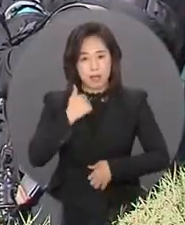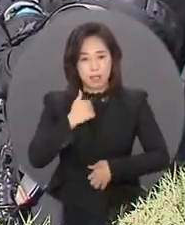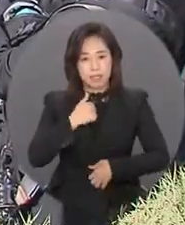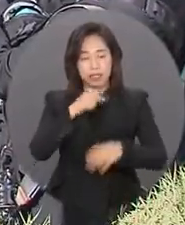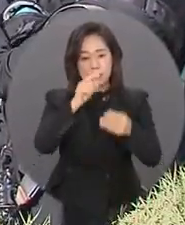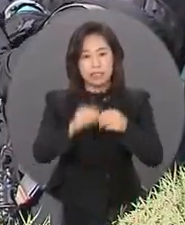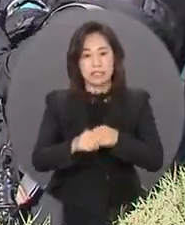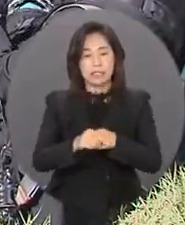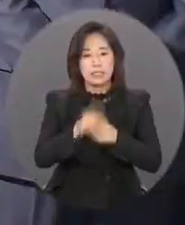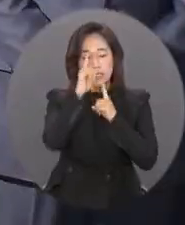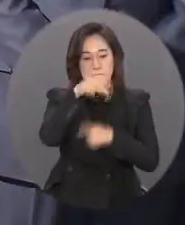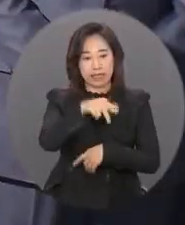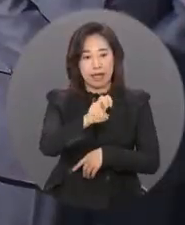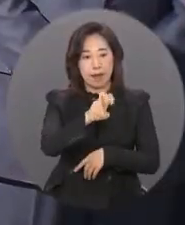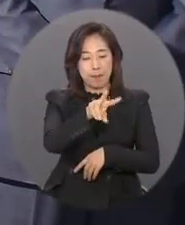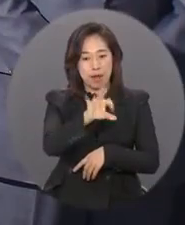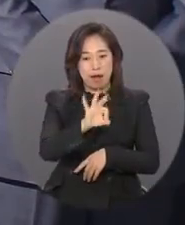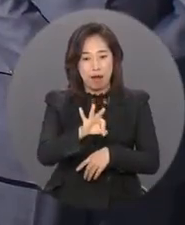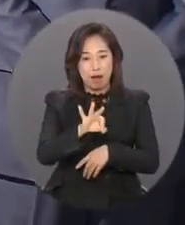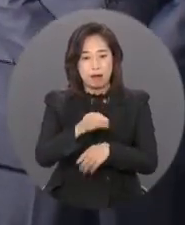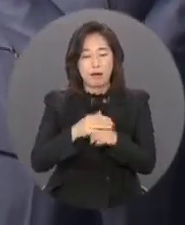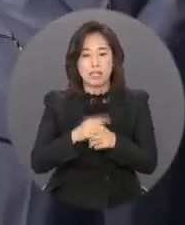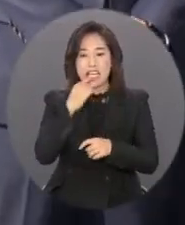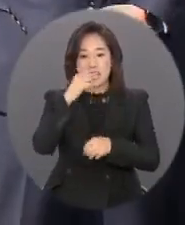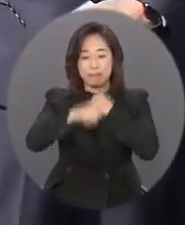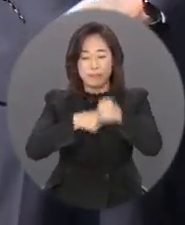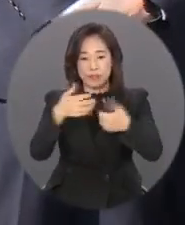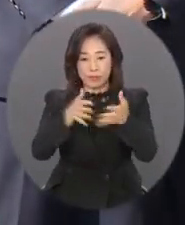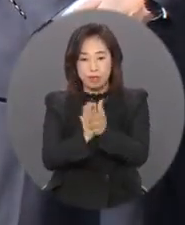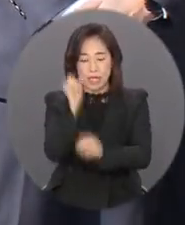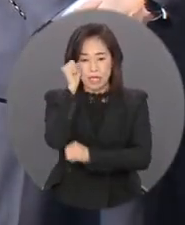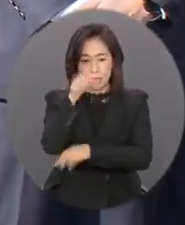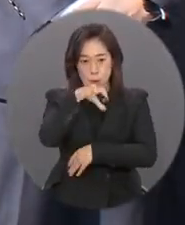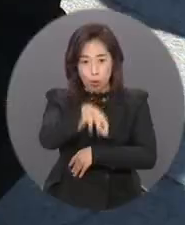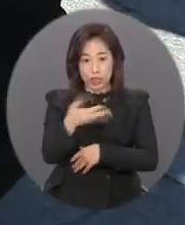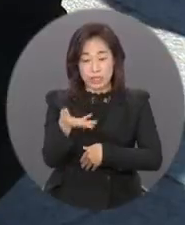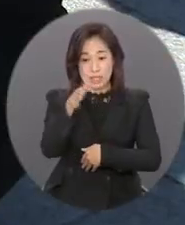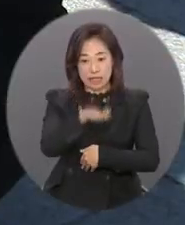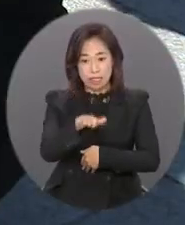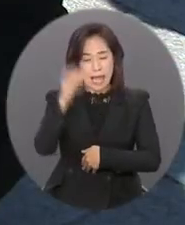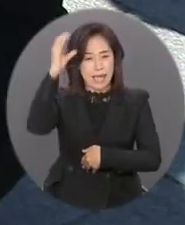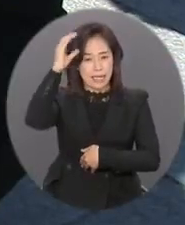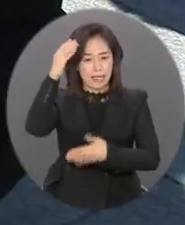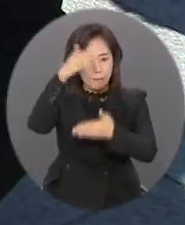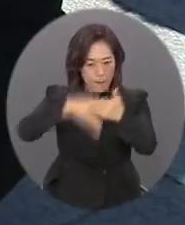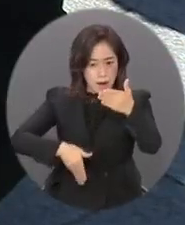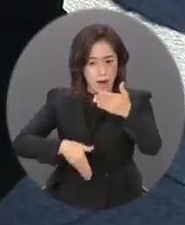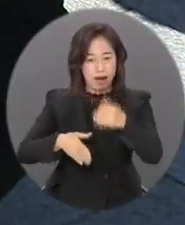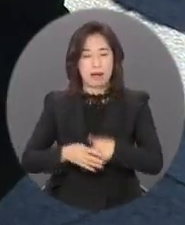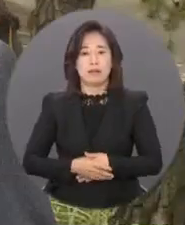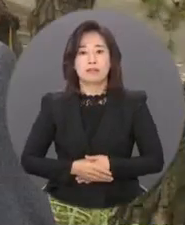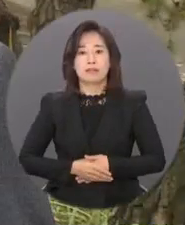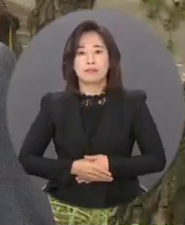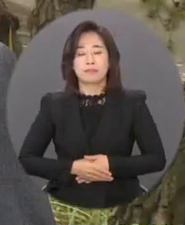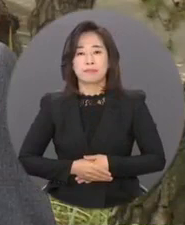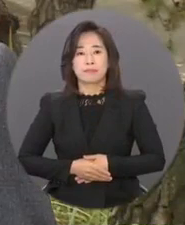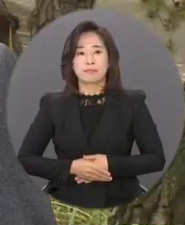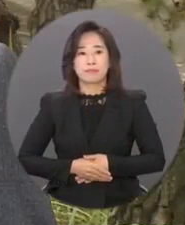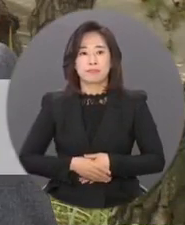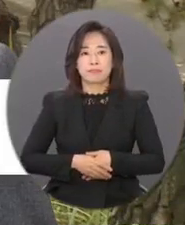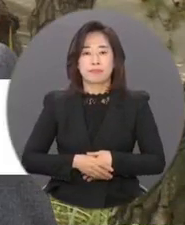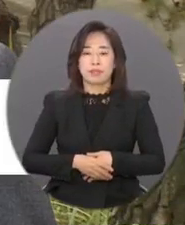이재명 후보는 민주당의 텃밭이 호남임에도 불구하고 기대에 못 미치는 지지율을 얻고 있습니다. 흔히